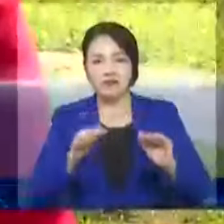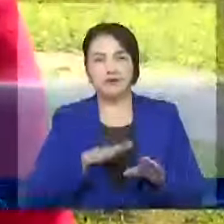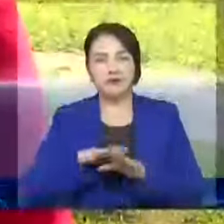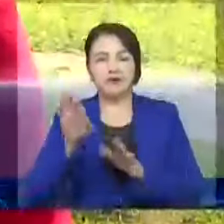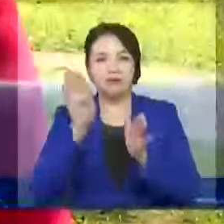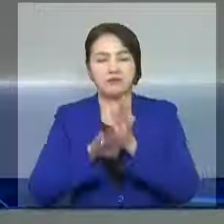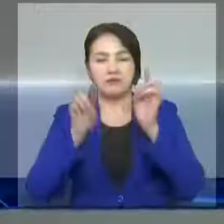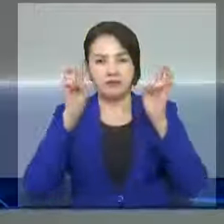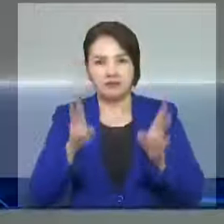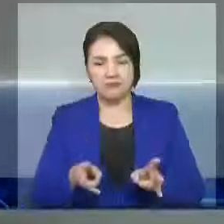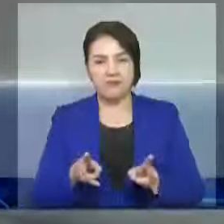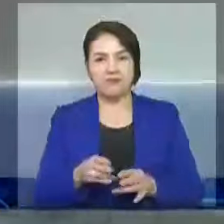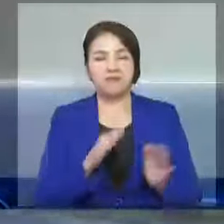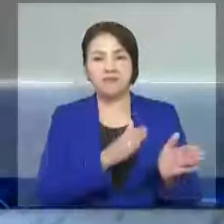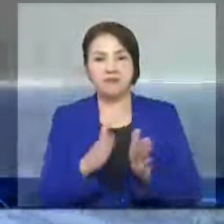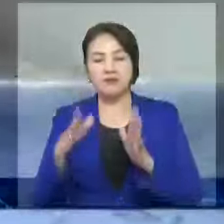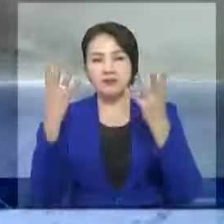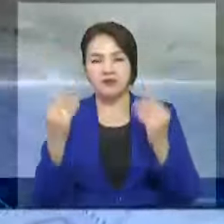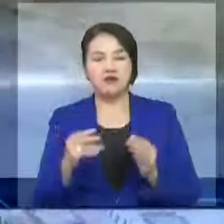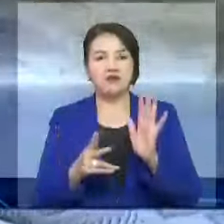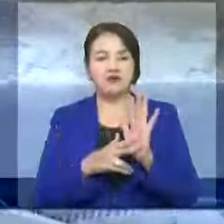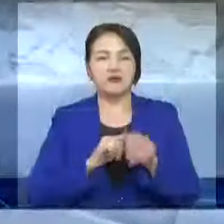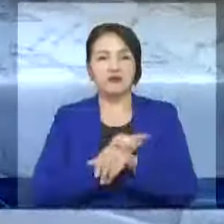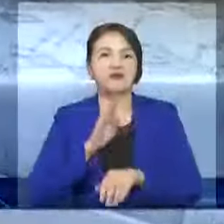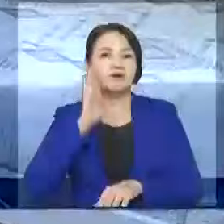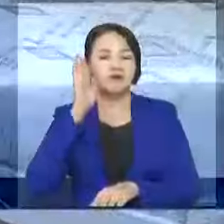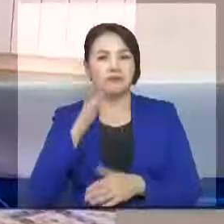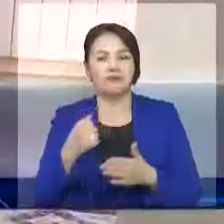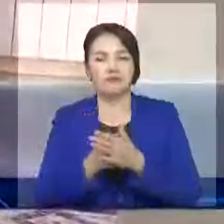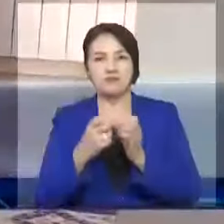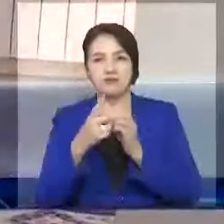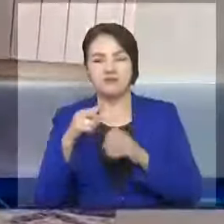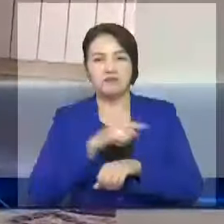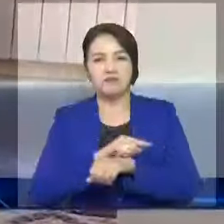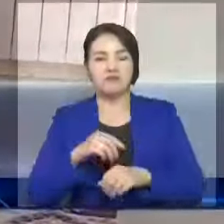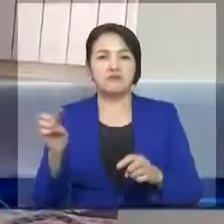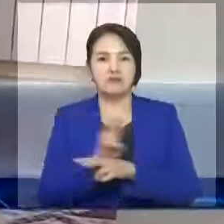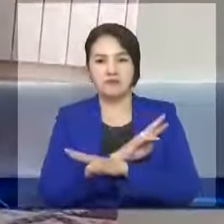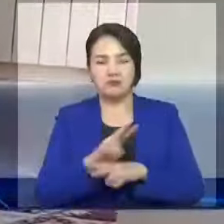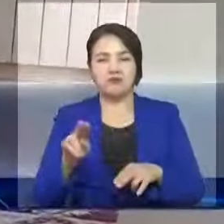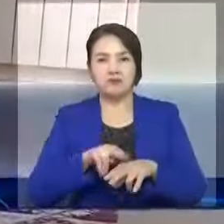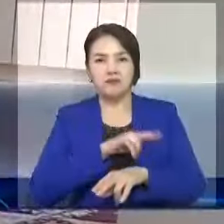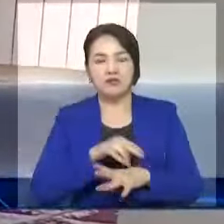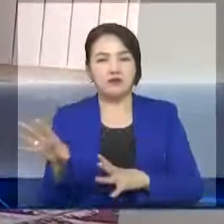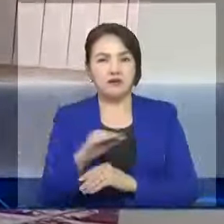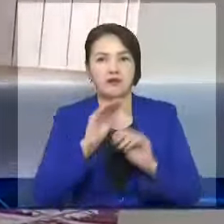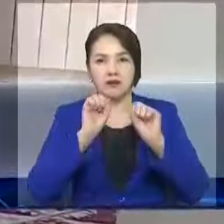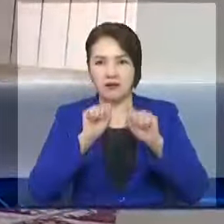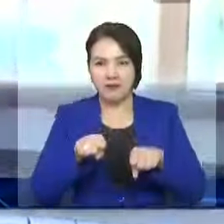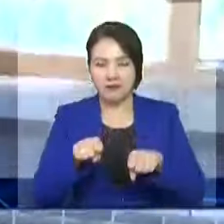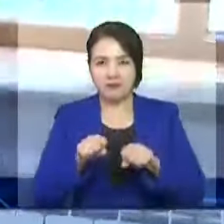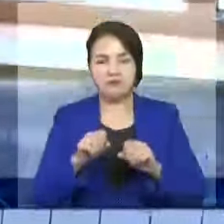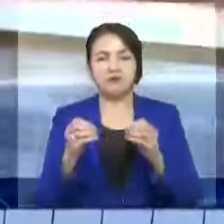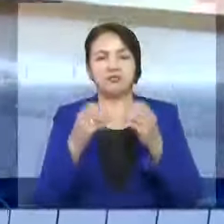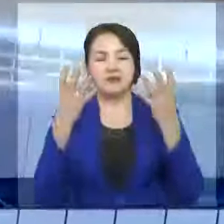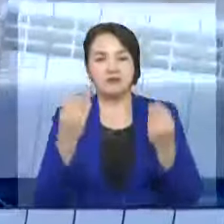полной безопасности. Распорядок дня начинается в 8 часов утра и длится до 11 часов ночи. Воспитатели делают все возможное, чтобы